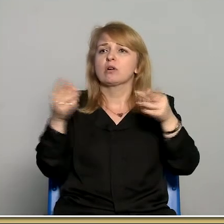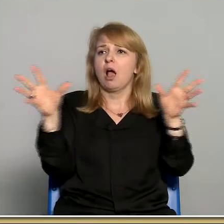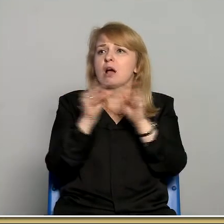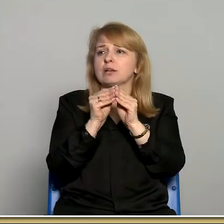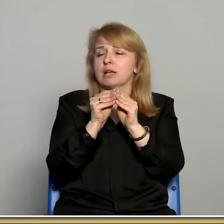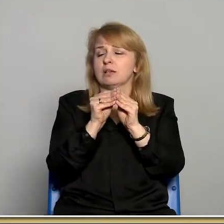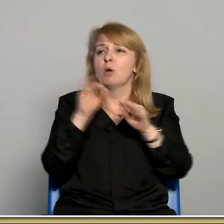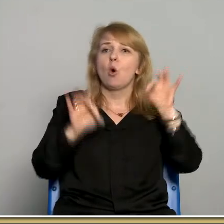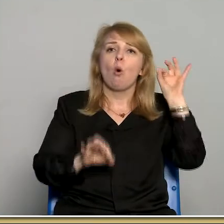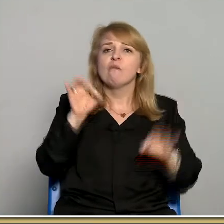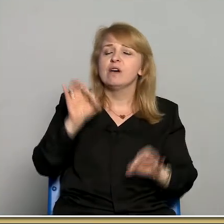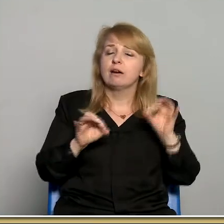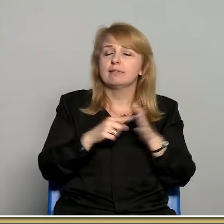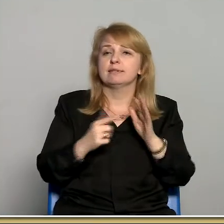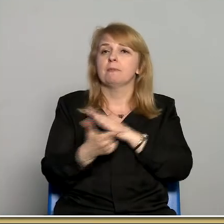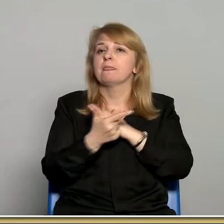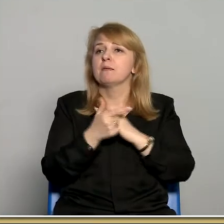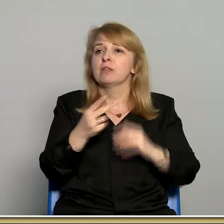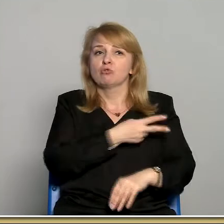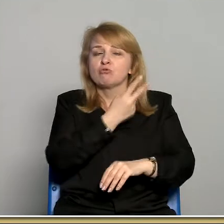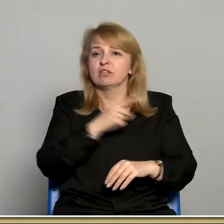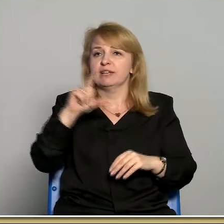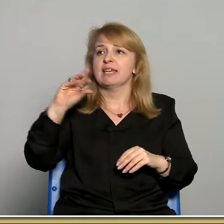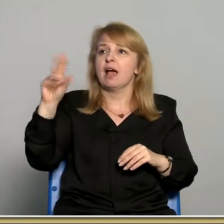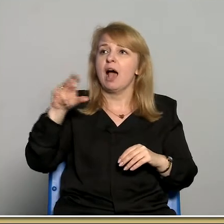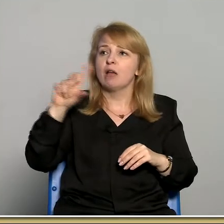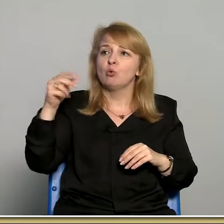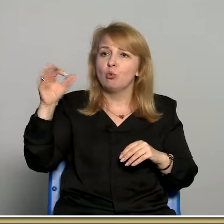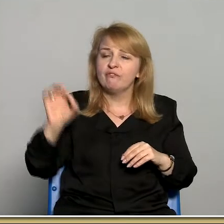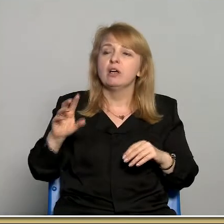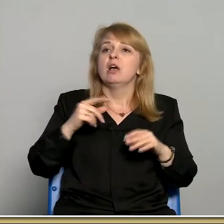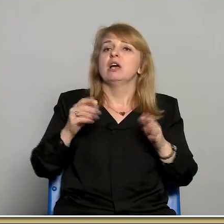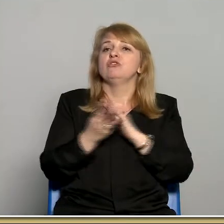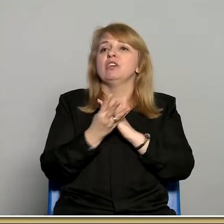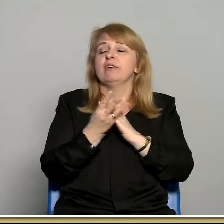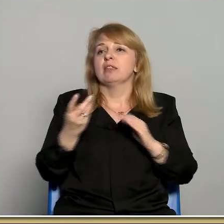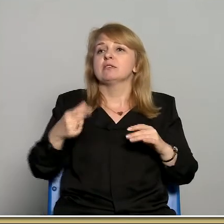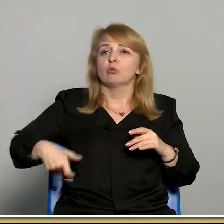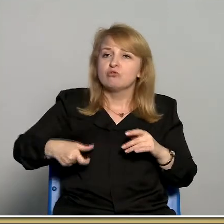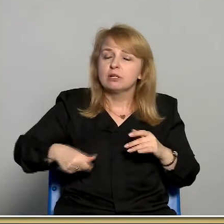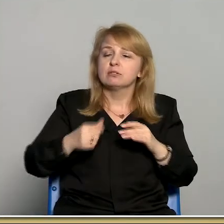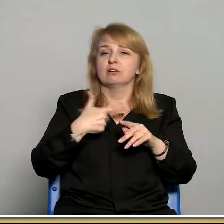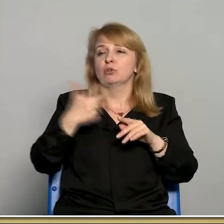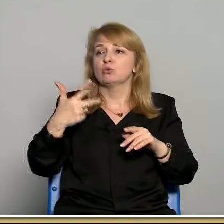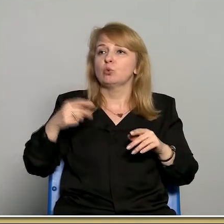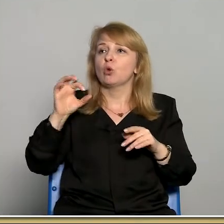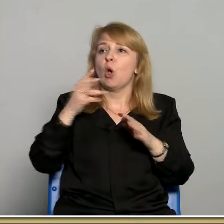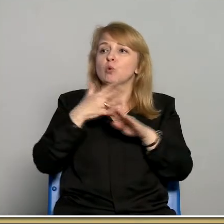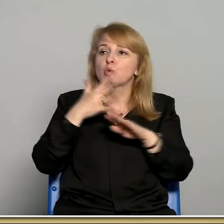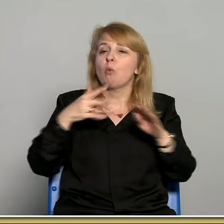te przedsięwzięcia. 17 czerwca w Ciechanowie, 19 w Siedlcach, 22 w Ostrołęce,